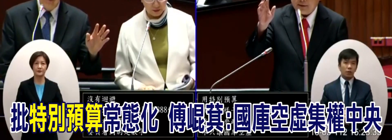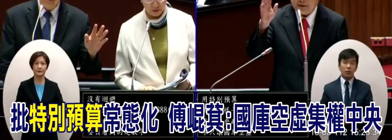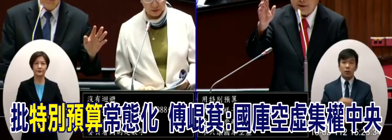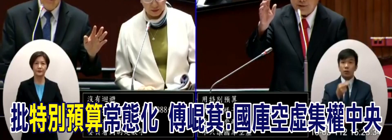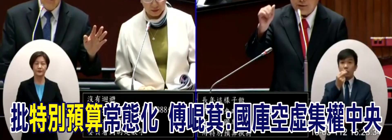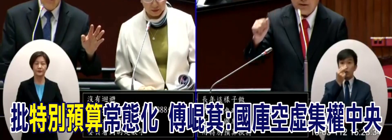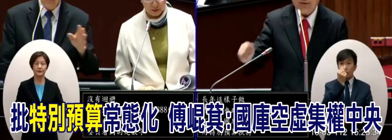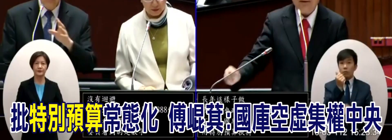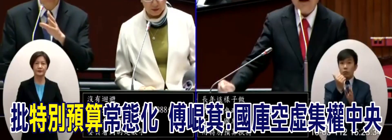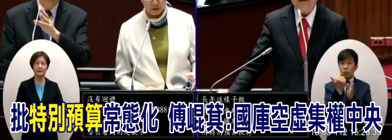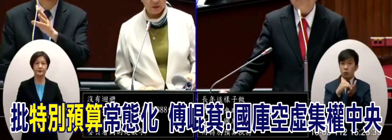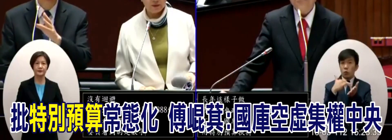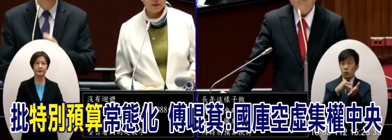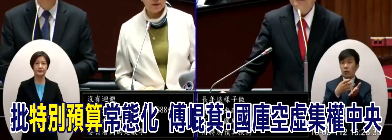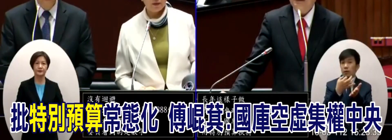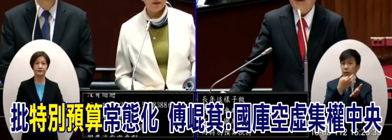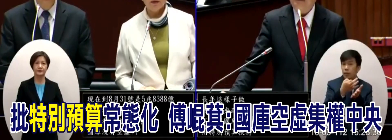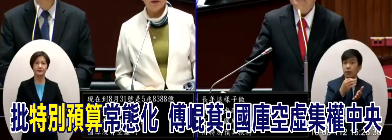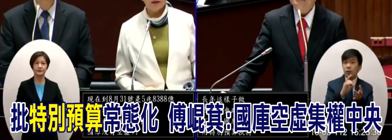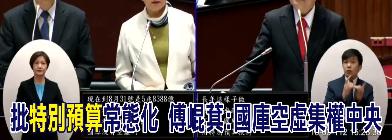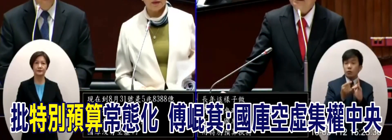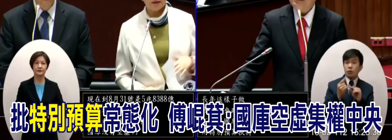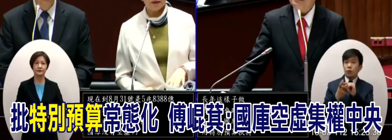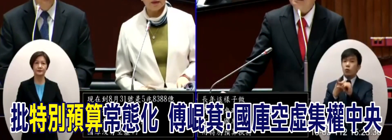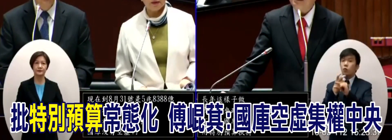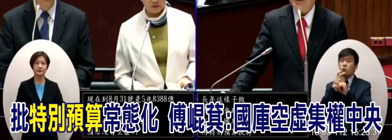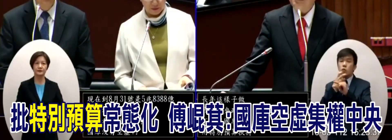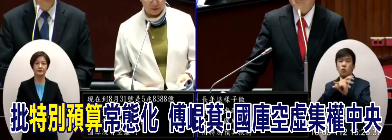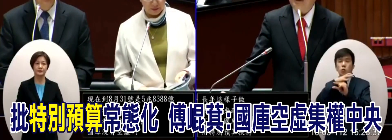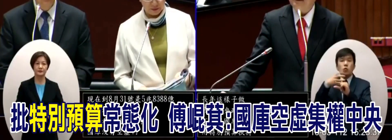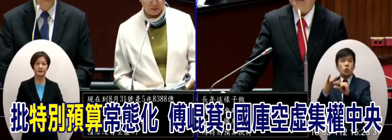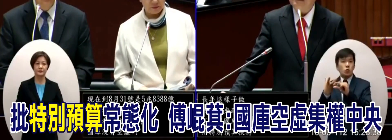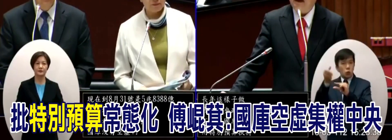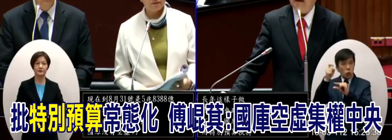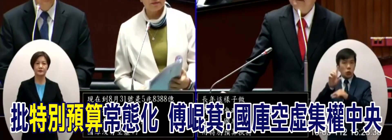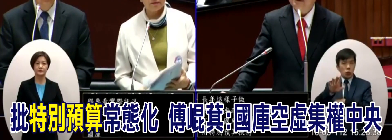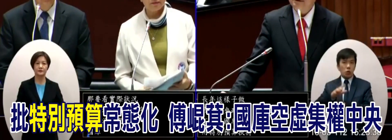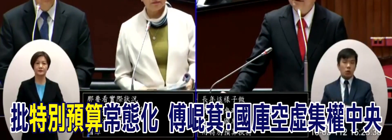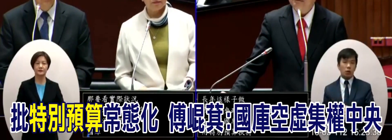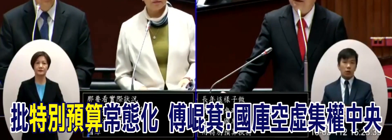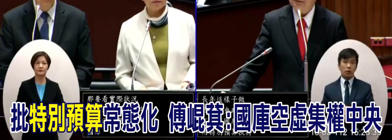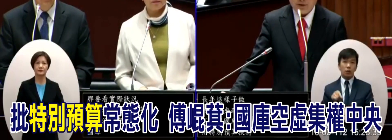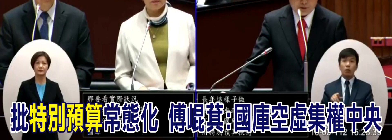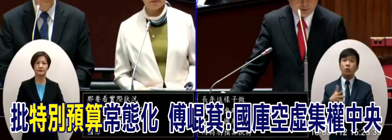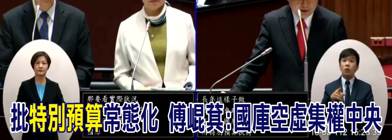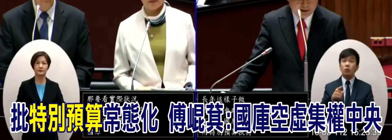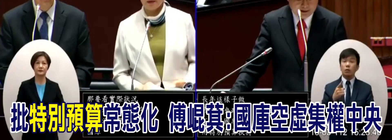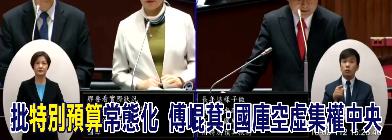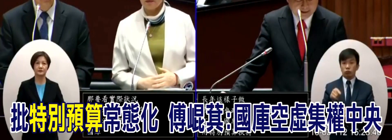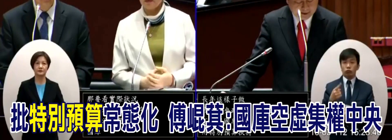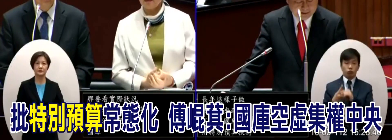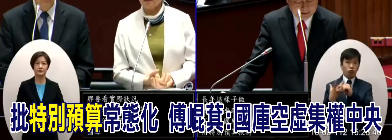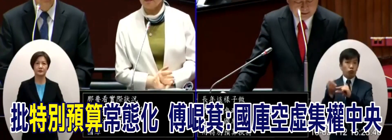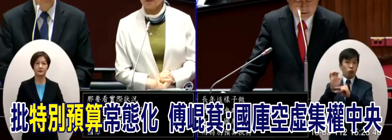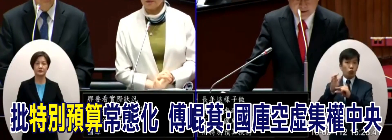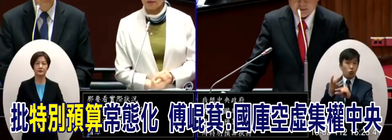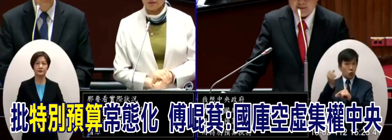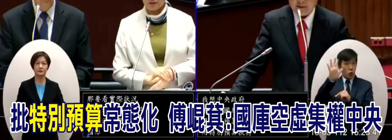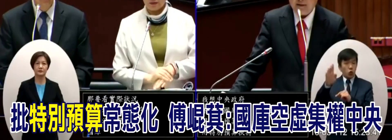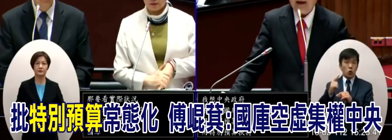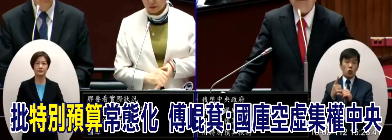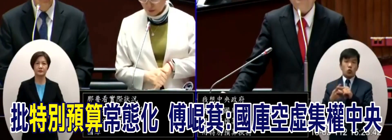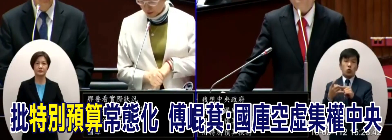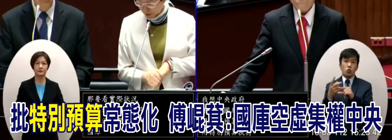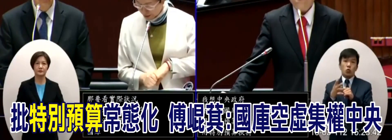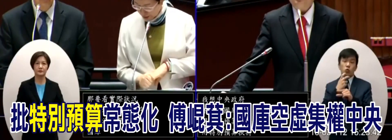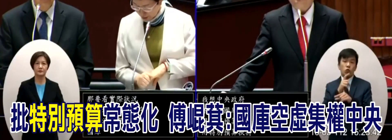挟持，又是集权中央啊。因为这个特别预算啊，几乎都是由中央来裁定。要